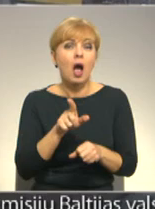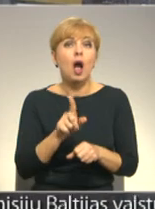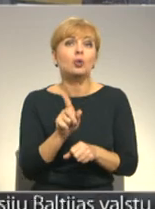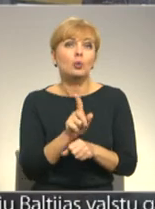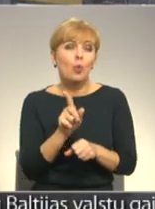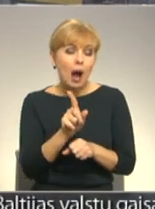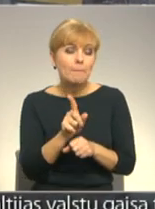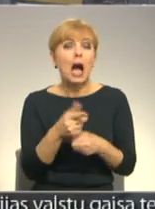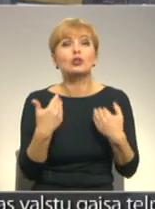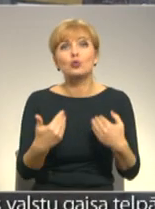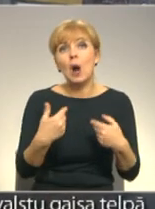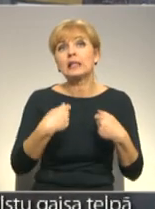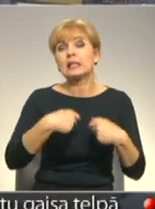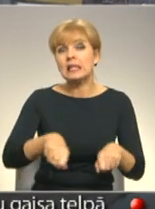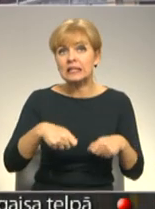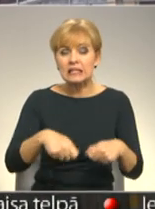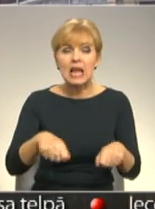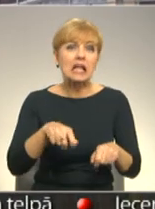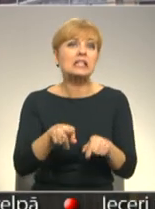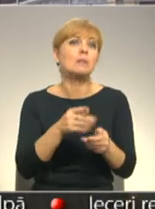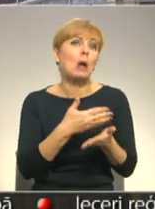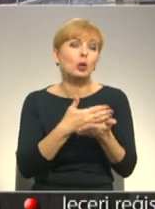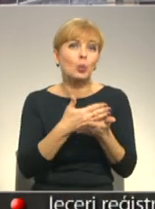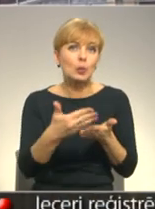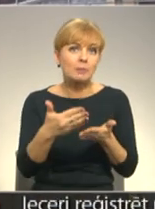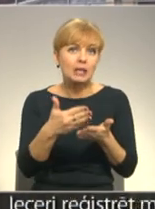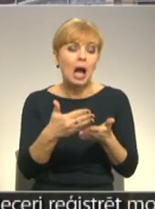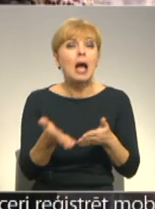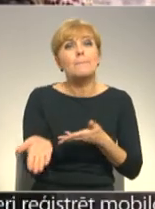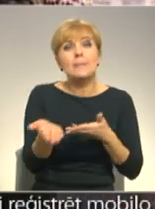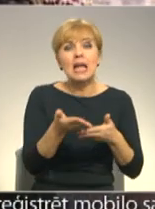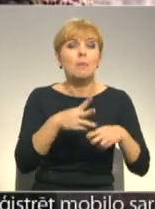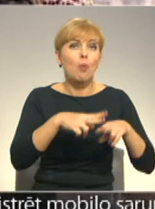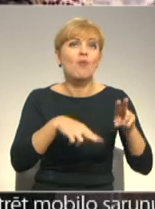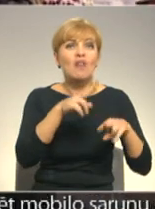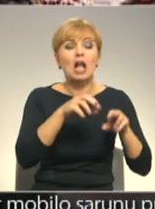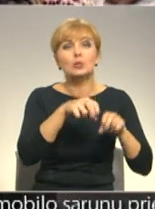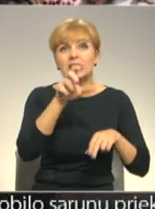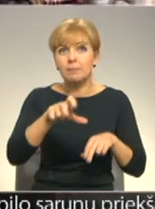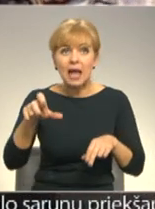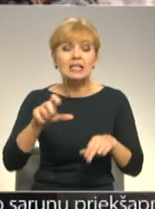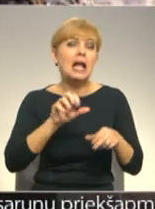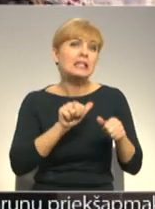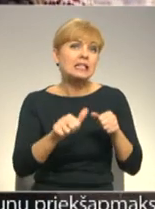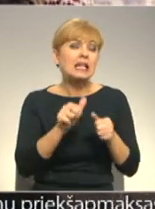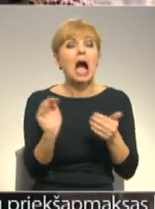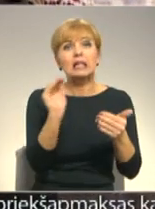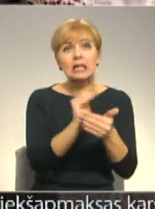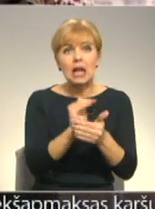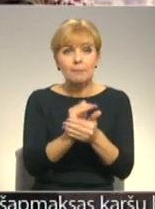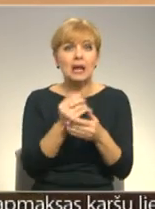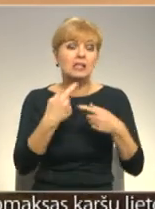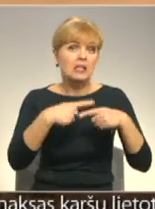Šodien tirdzniecības centru Ostmalēks pārbaudas darbus turpināja būvvaldes pieaicināt speciālistu grupa, kas detalizētāk iepazinās ar tās